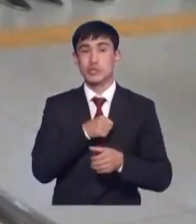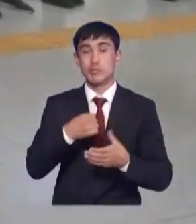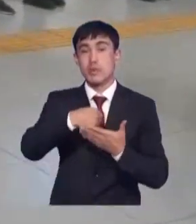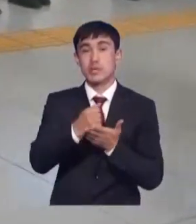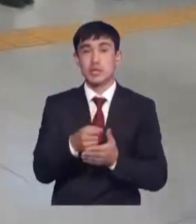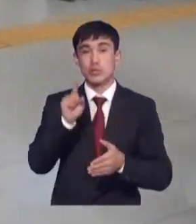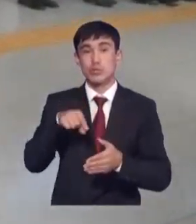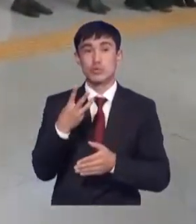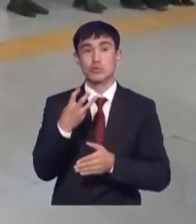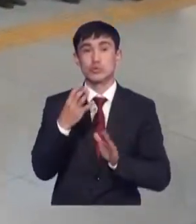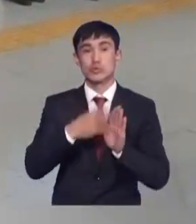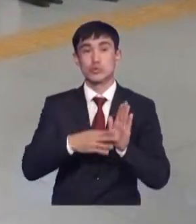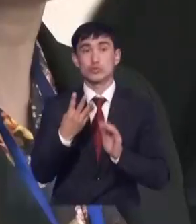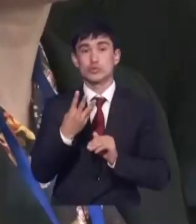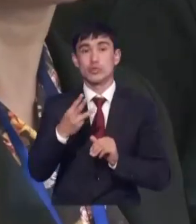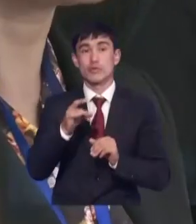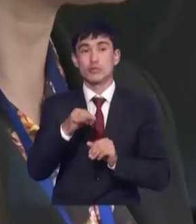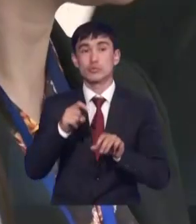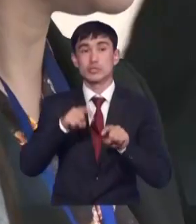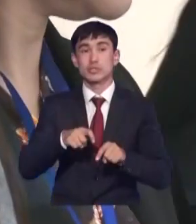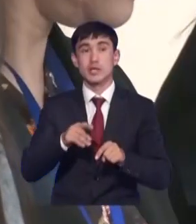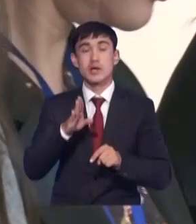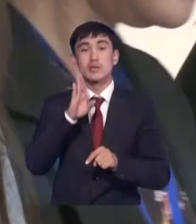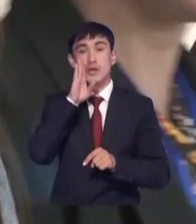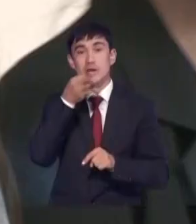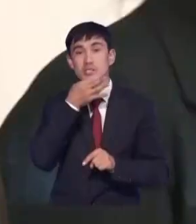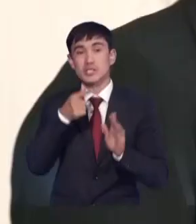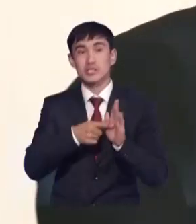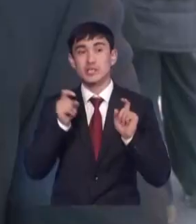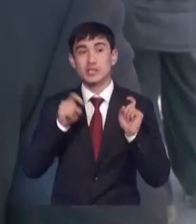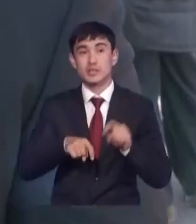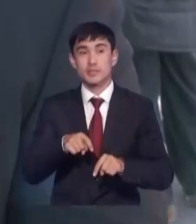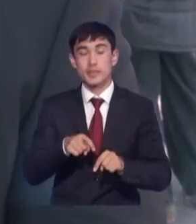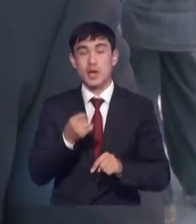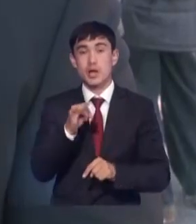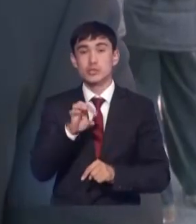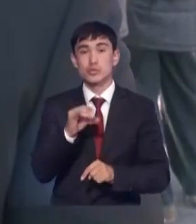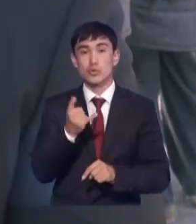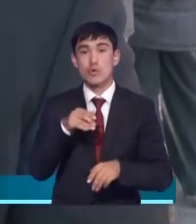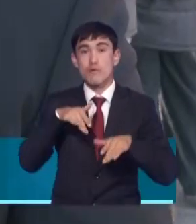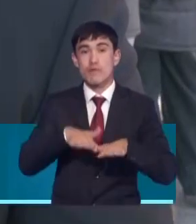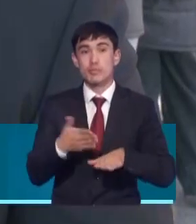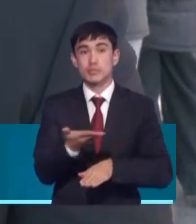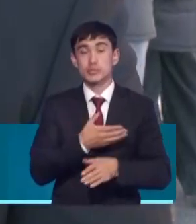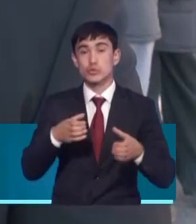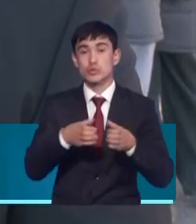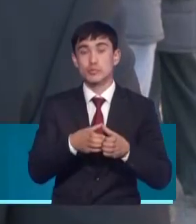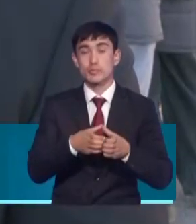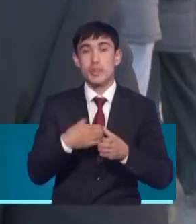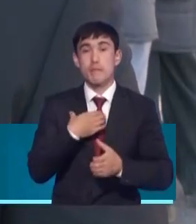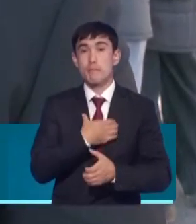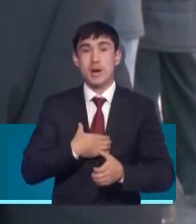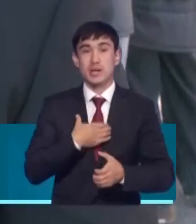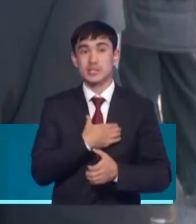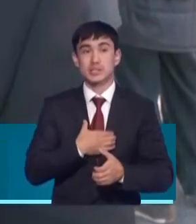бекітілген нөмірі 393-ші референдум учаскесіне таңғы 7-ден қалмай жиналды. Айсұлтының фабрика. Біздің ұжым референдумның